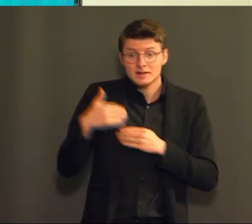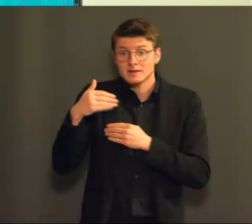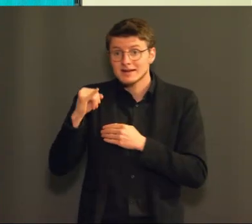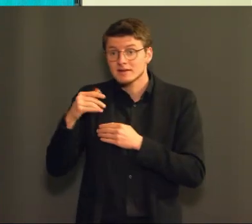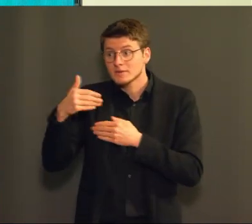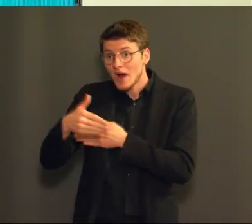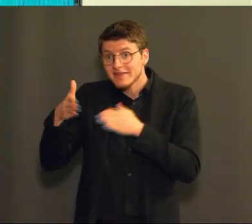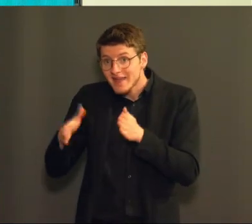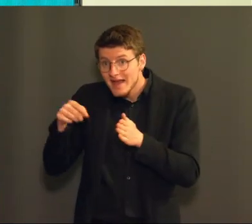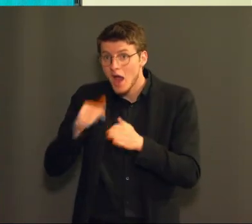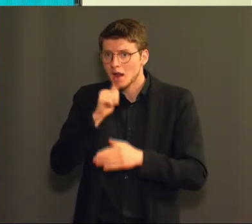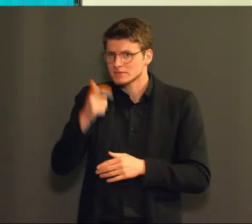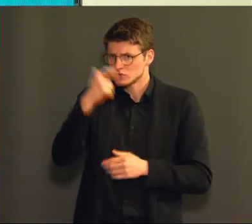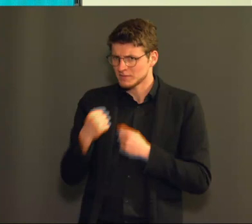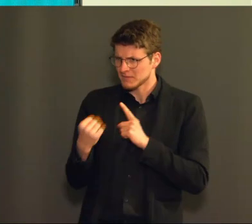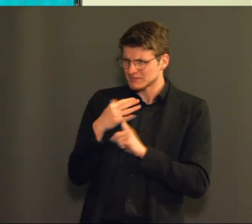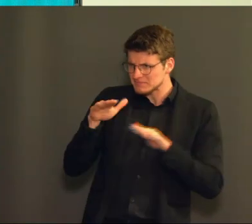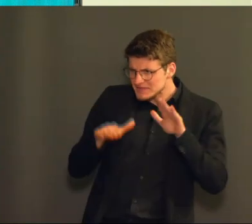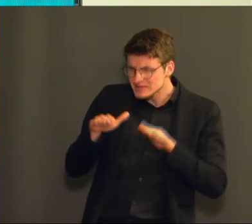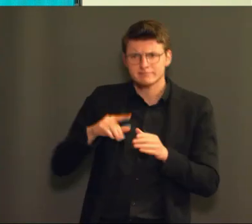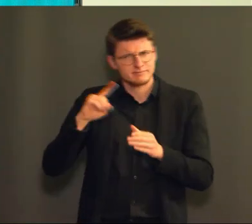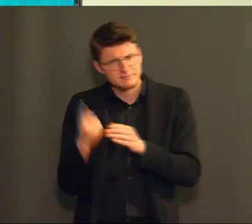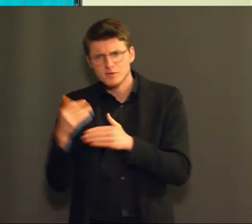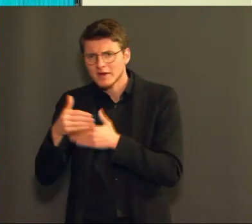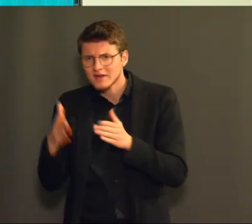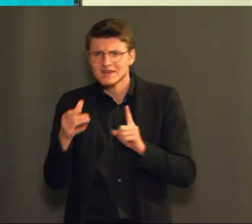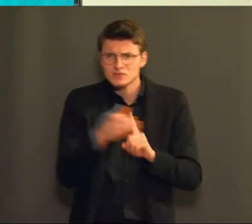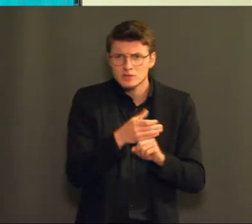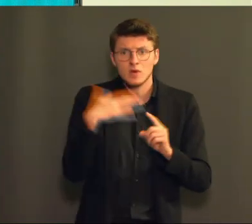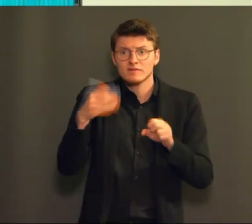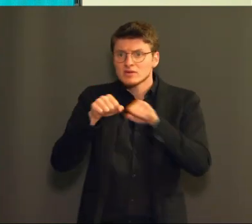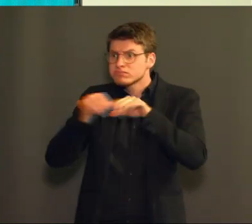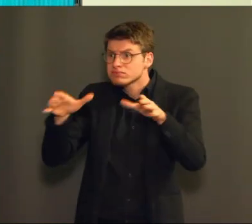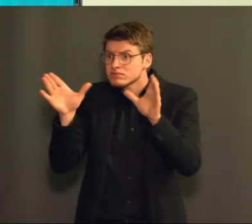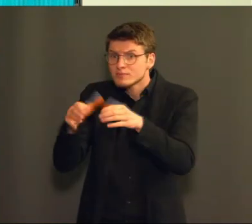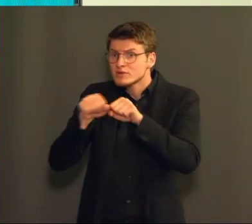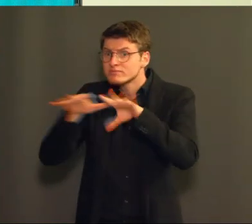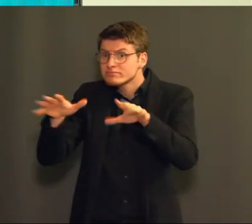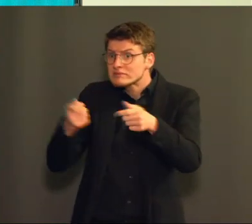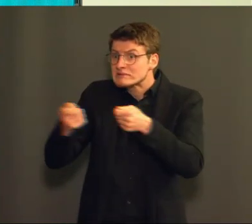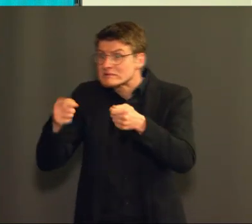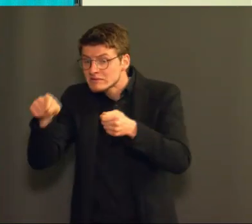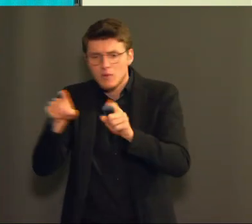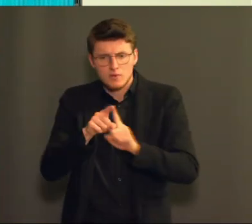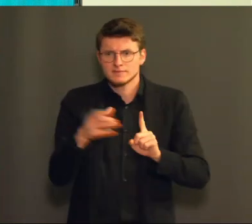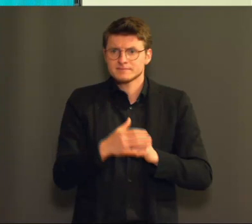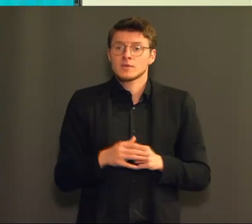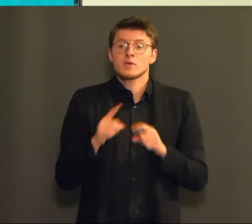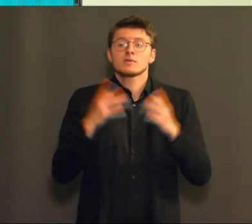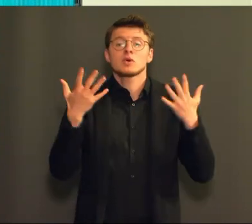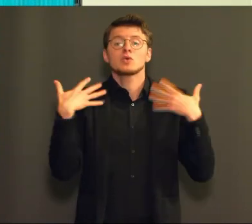besmette personen, krachtig management van uitbraken in collectiviteiten en het verbeteren van luchtkwaliteit